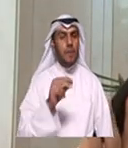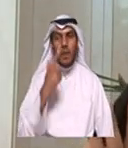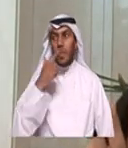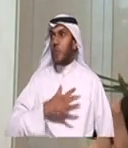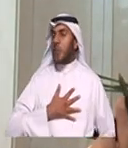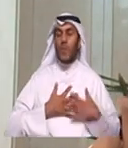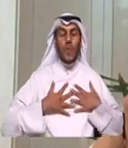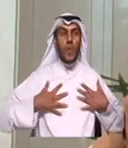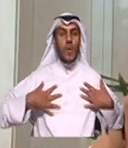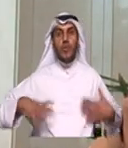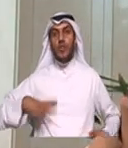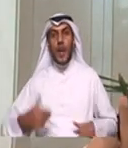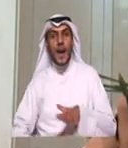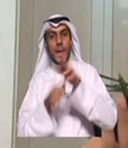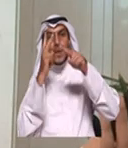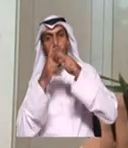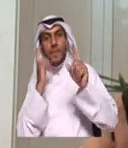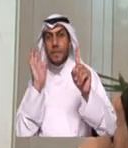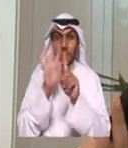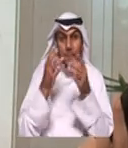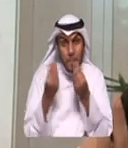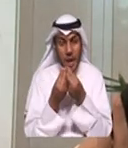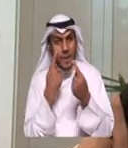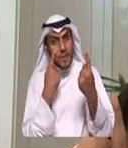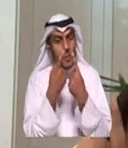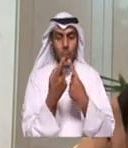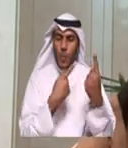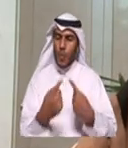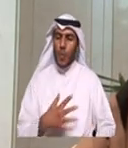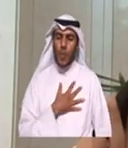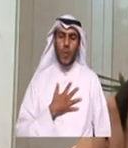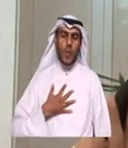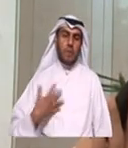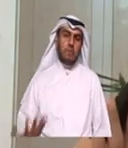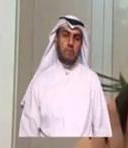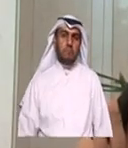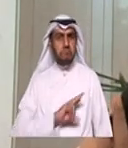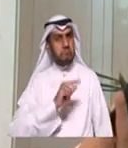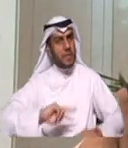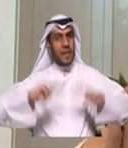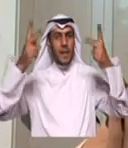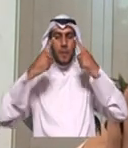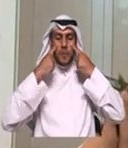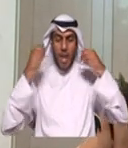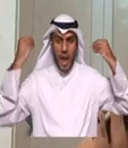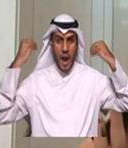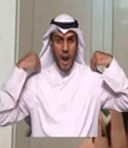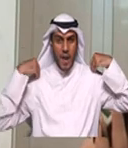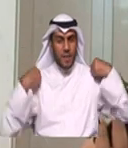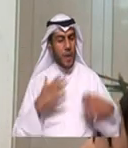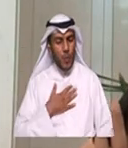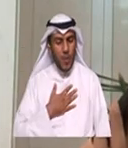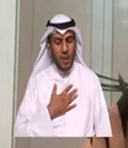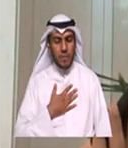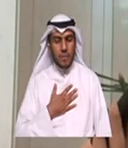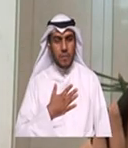القائد وسمو ولي العهد. اليوم احنا في أوضاع رياضية وللأسف الشديد